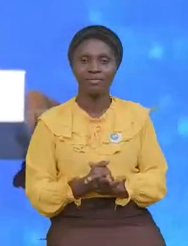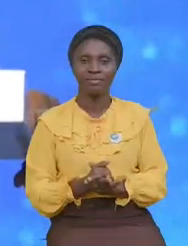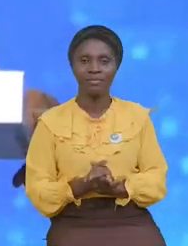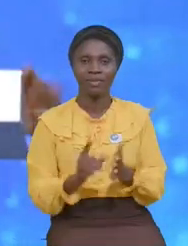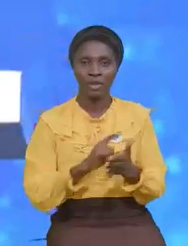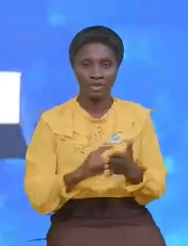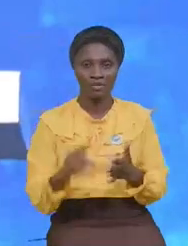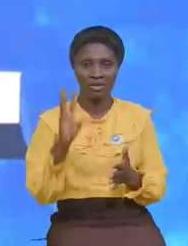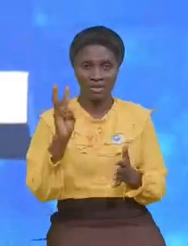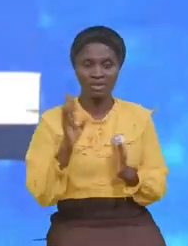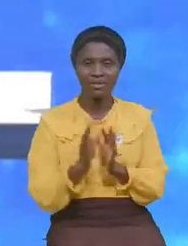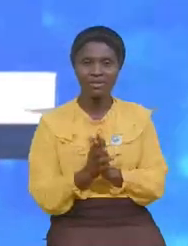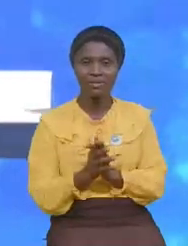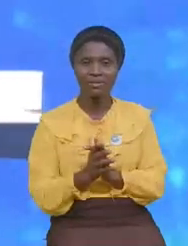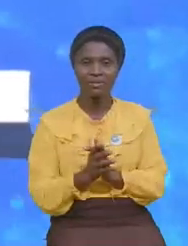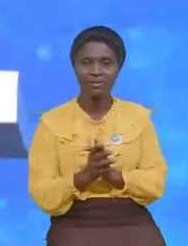Verset 6.